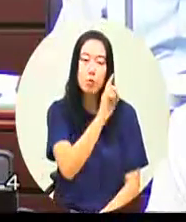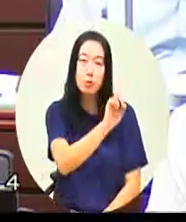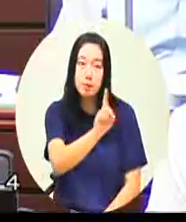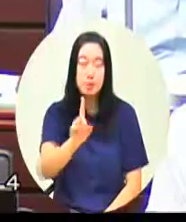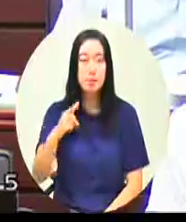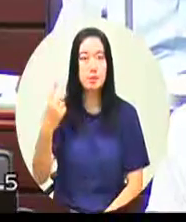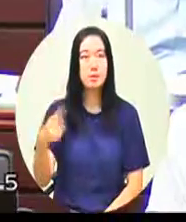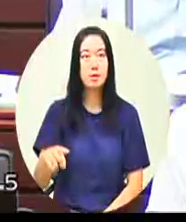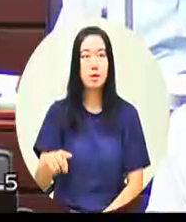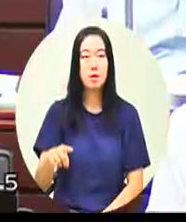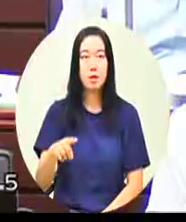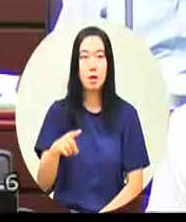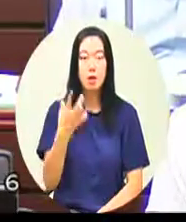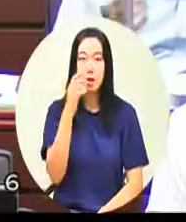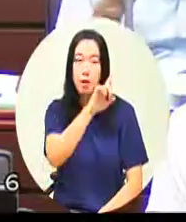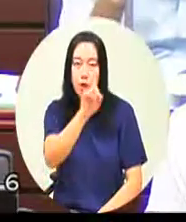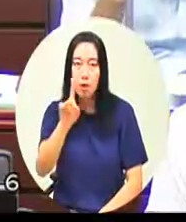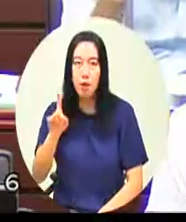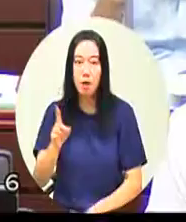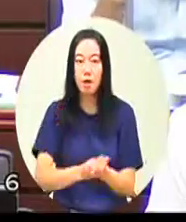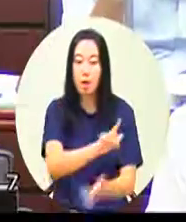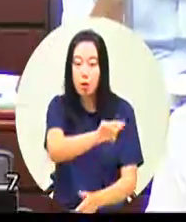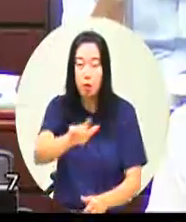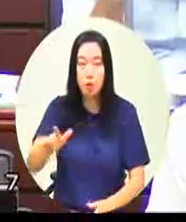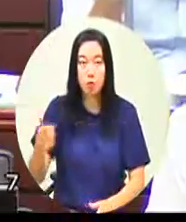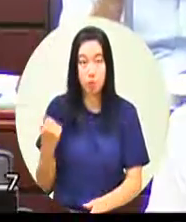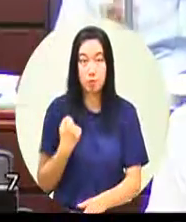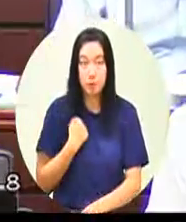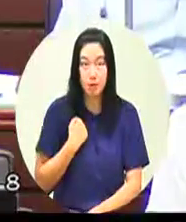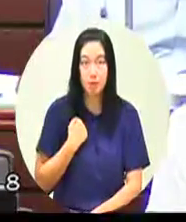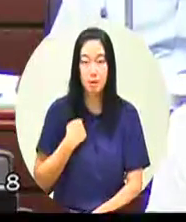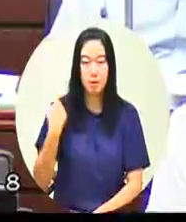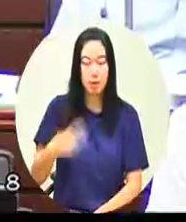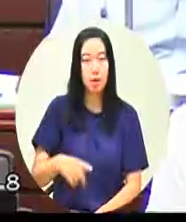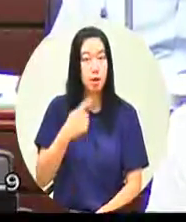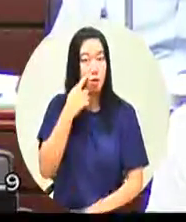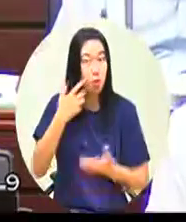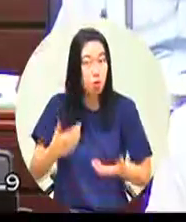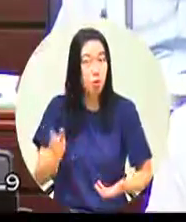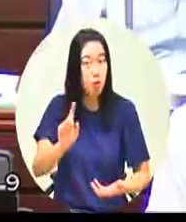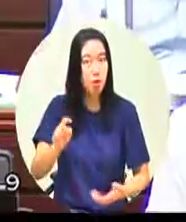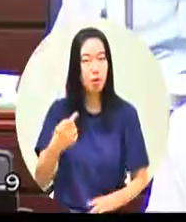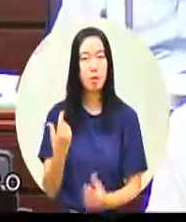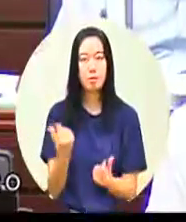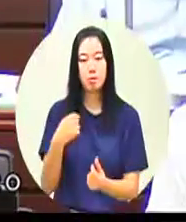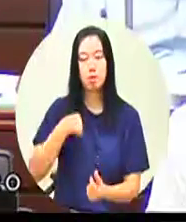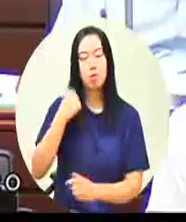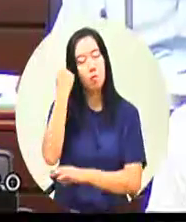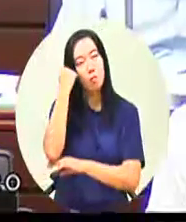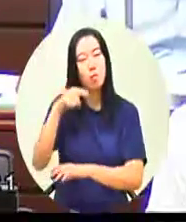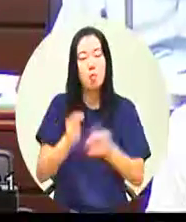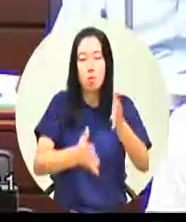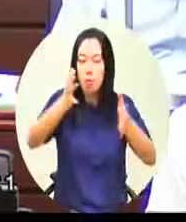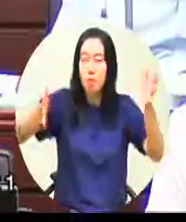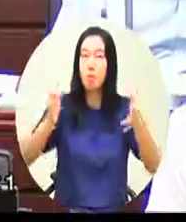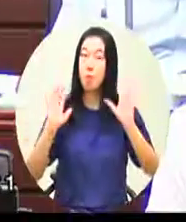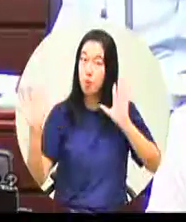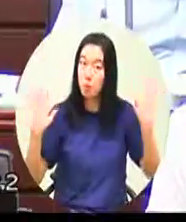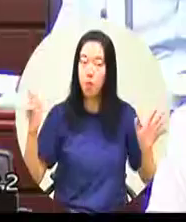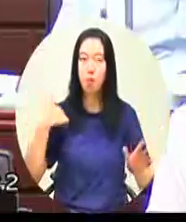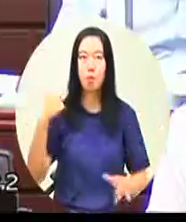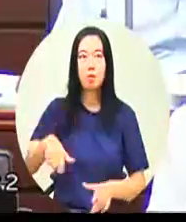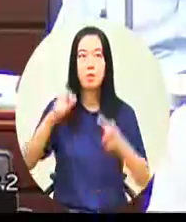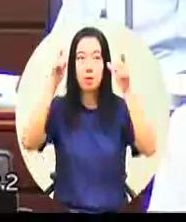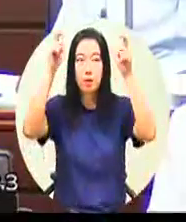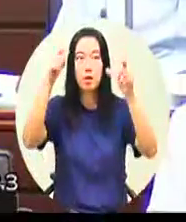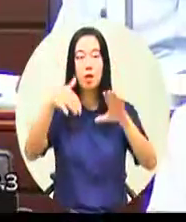的食材，在地人的观光秘境哈。啊，很重要的一点就是说，都市的小朋友，我们怎么样？我们在高雄物产